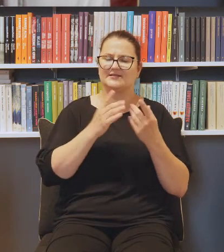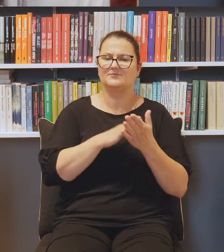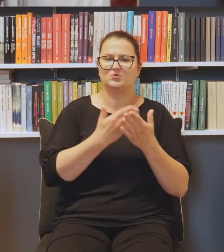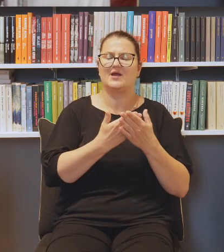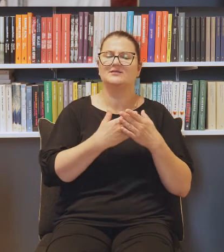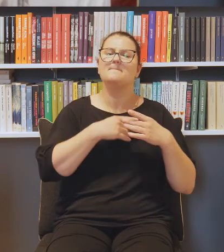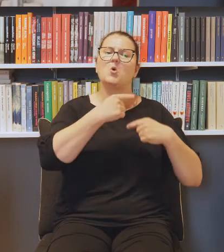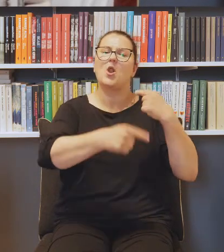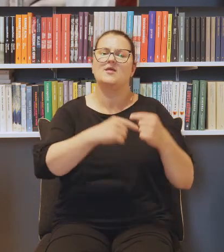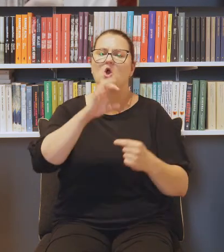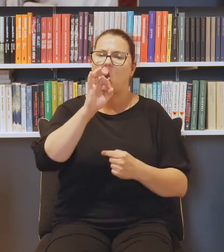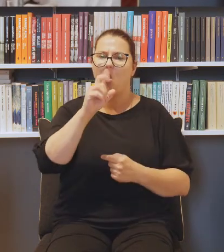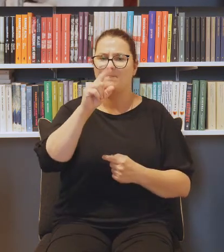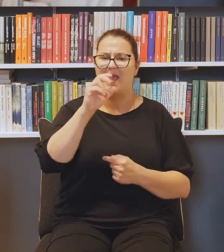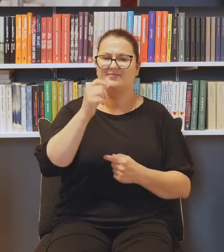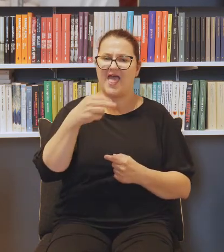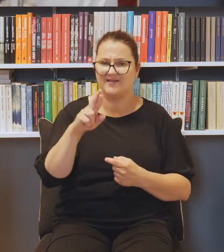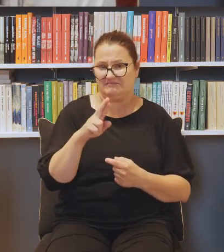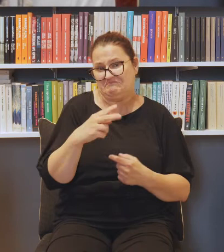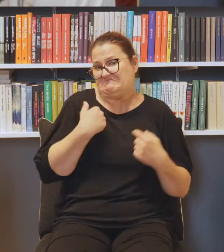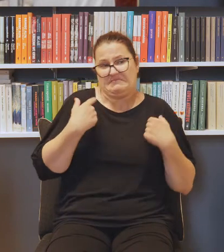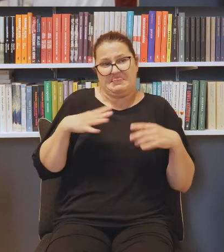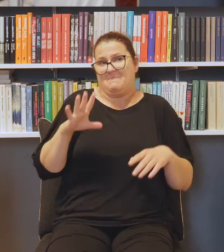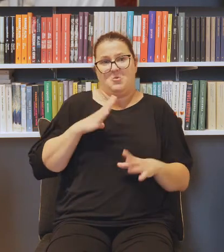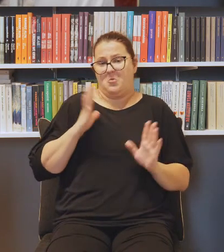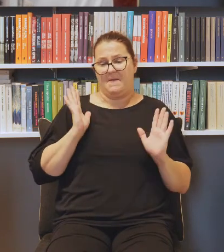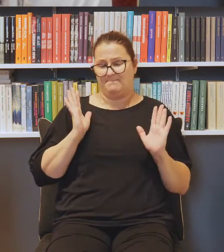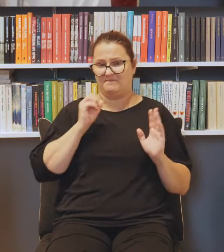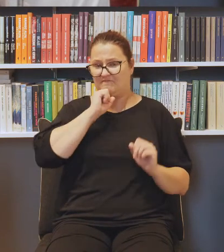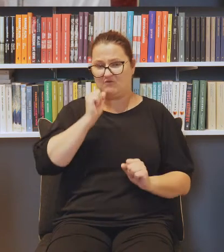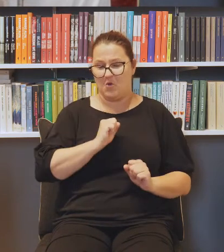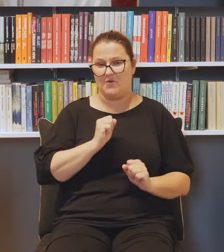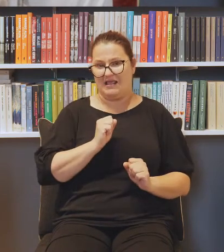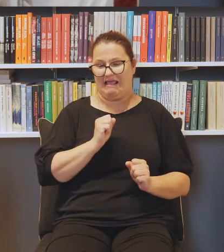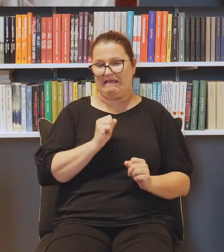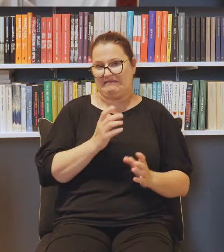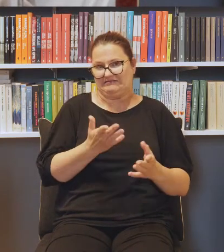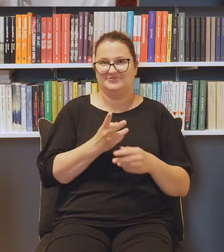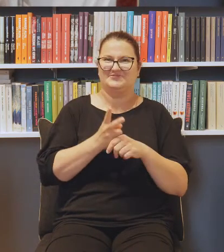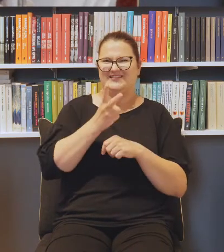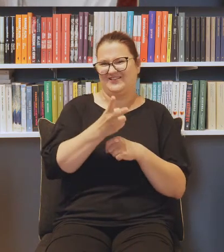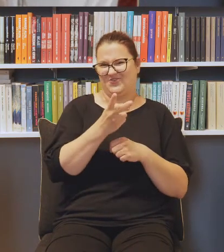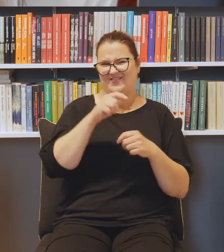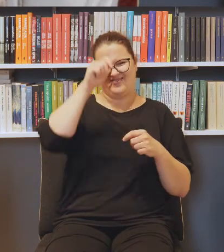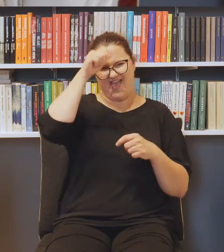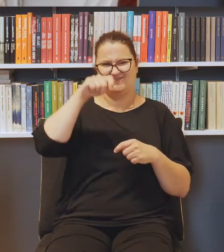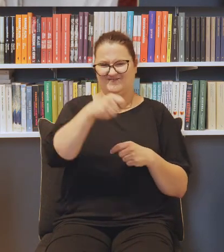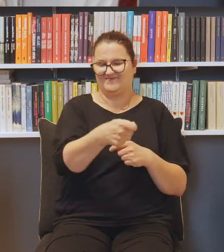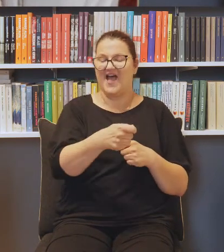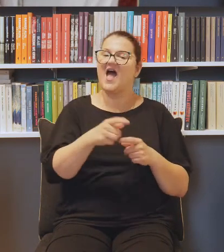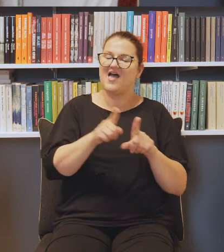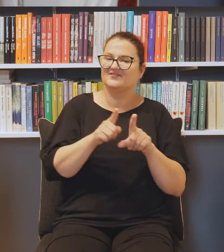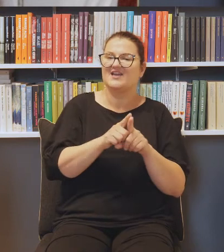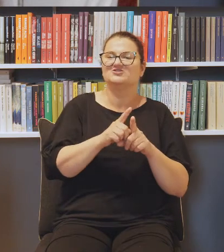openera. Nie wiem, nie byłem nigdy na openerze, więc... Ale no to było chyba przesadzone, że tak pokolenie openera. Ale też na przykład nie oglądałem